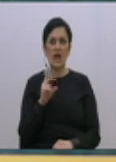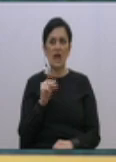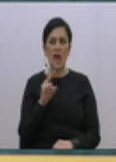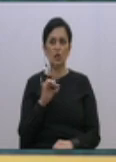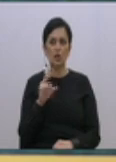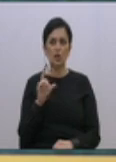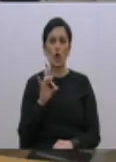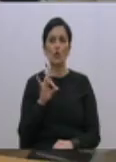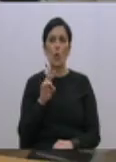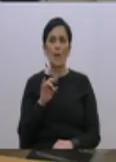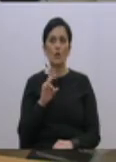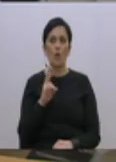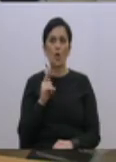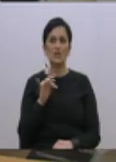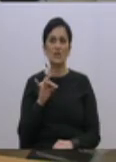Roman Gotsirius.